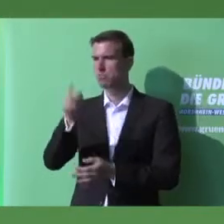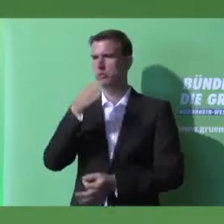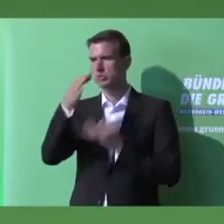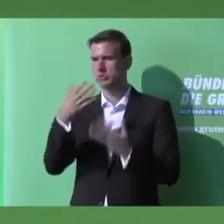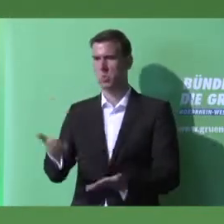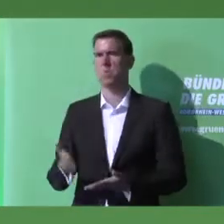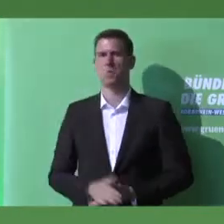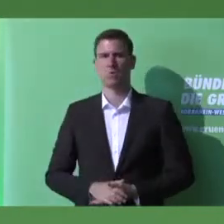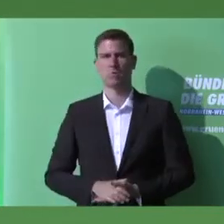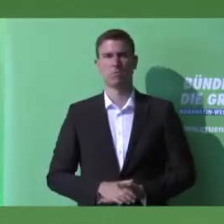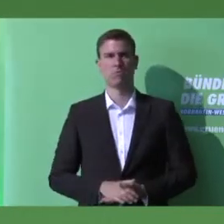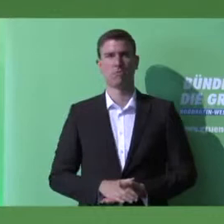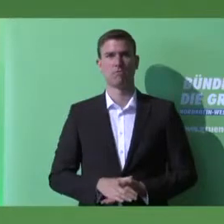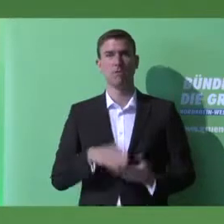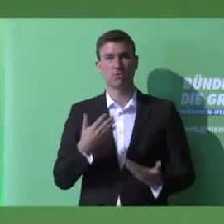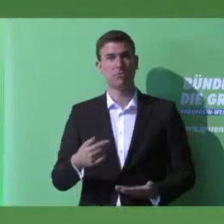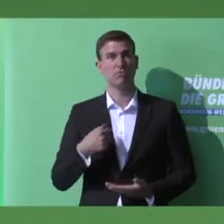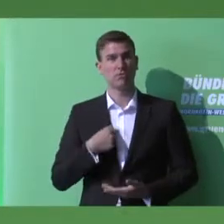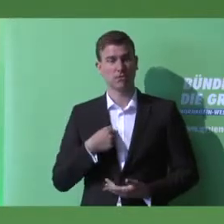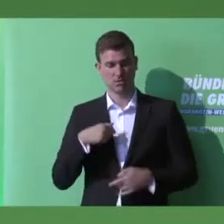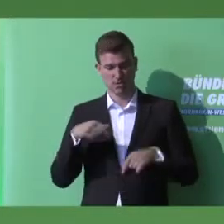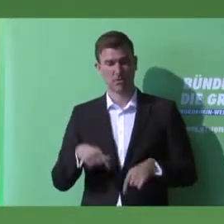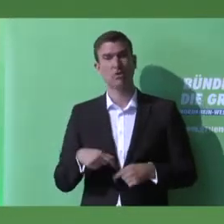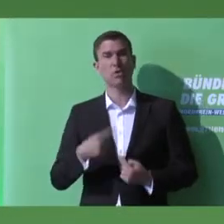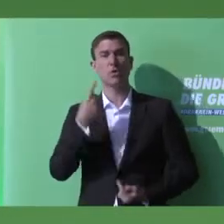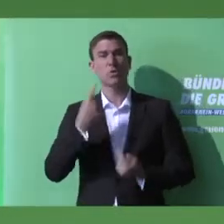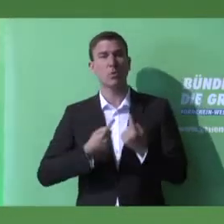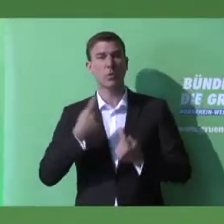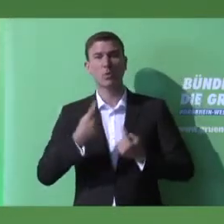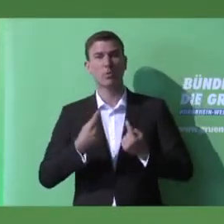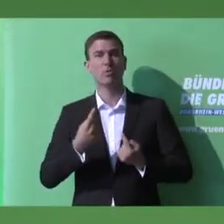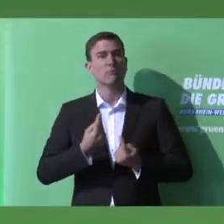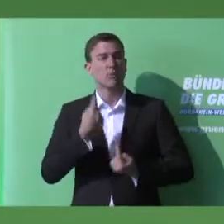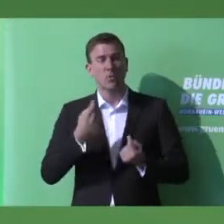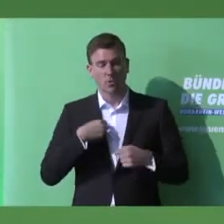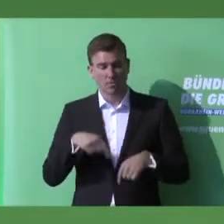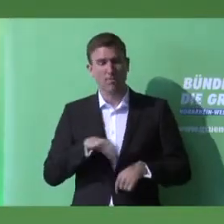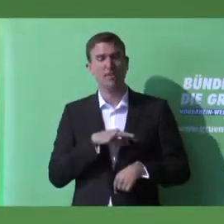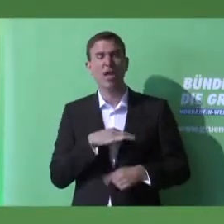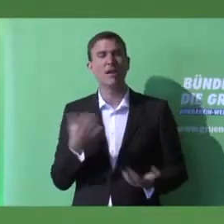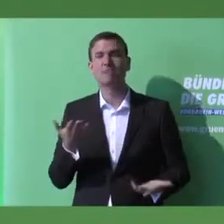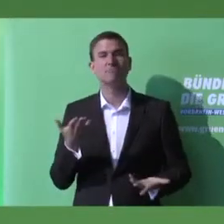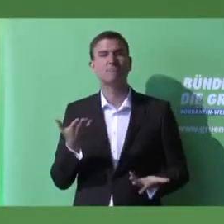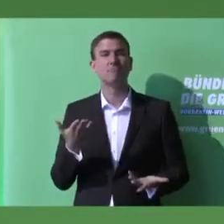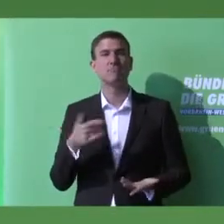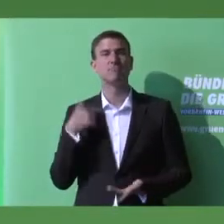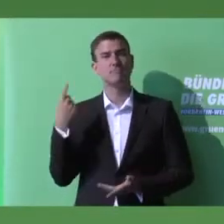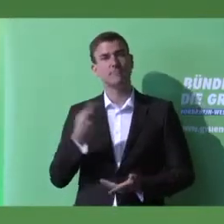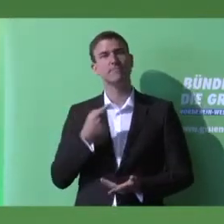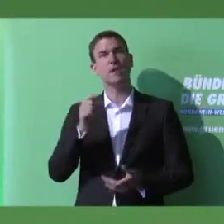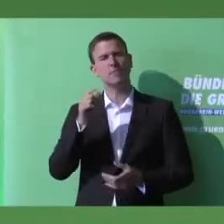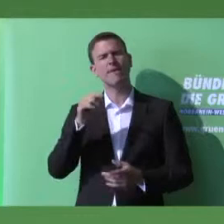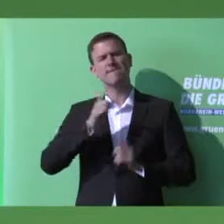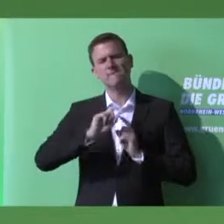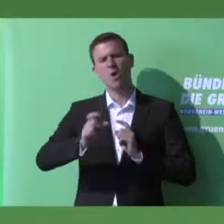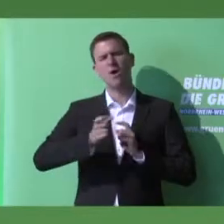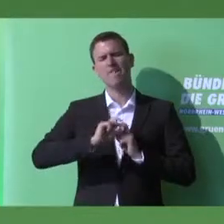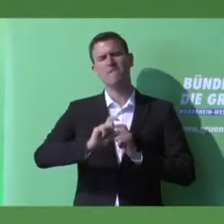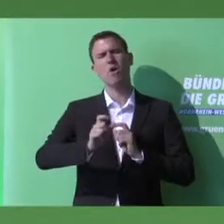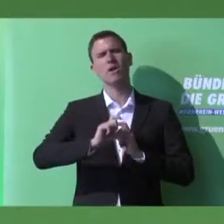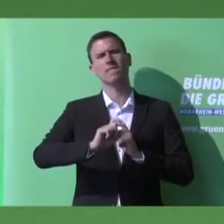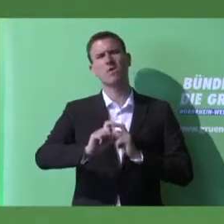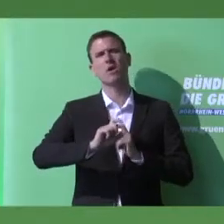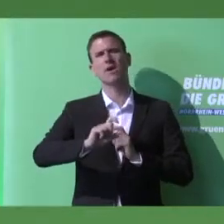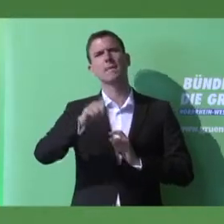Grünen? Wir Grünen, wir sind die Partei, die über Wochen und Monate hinweg